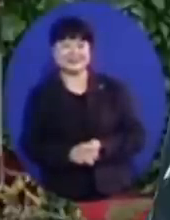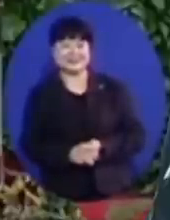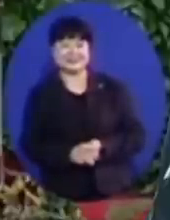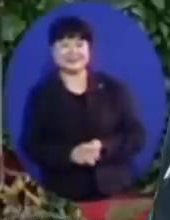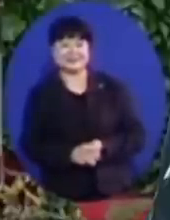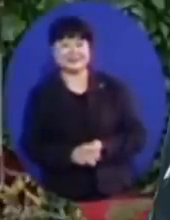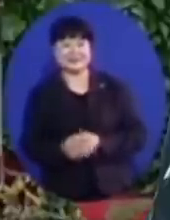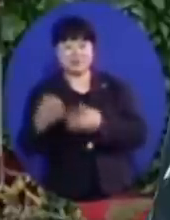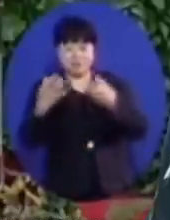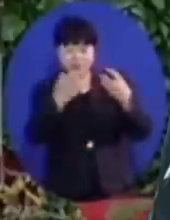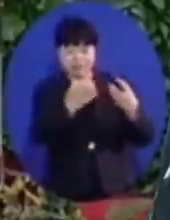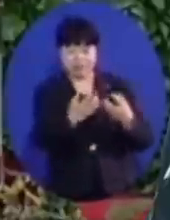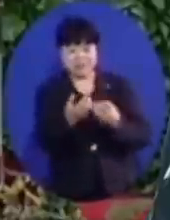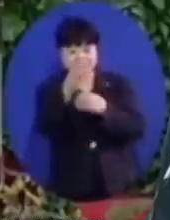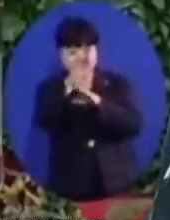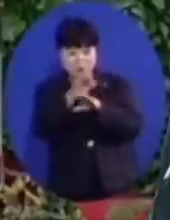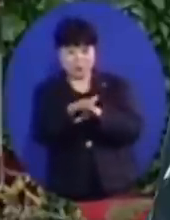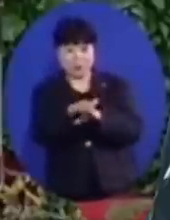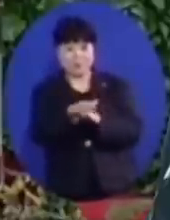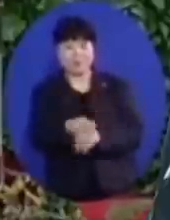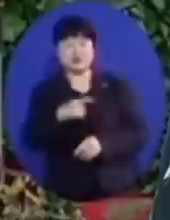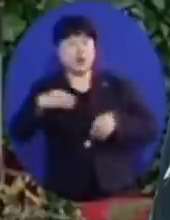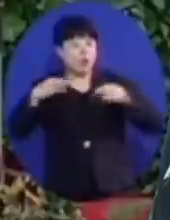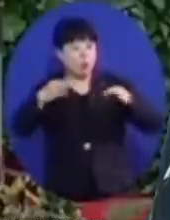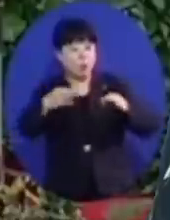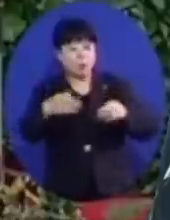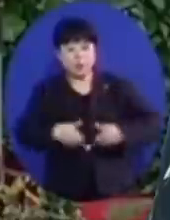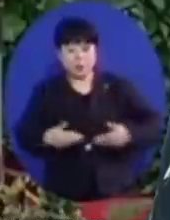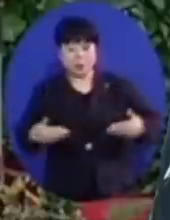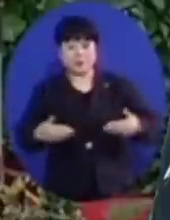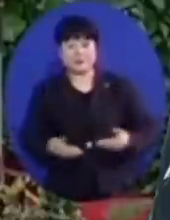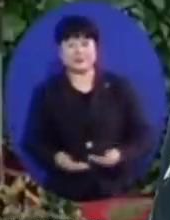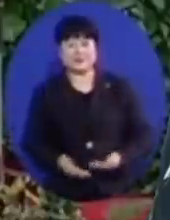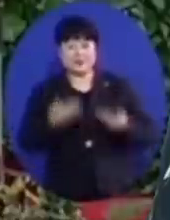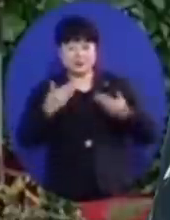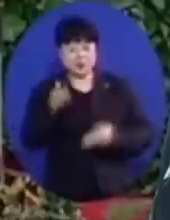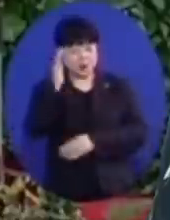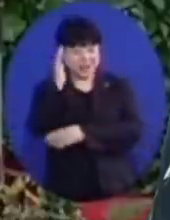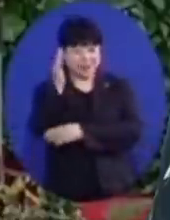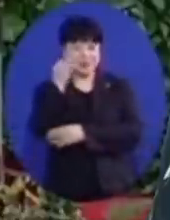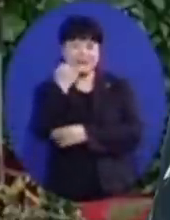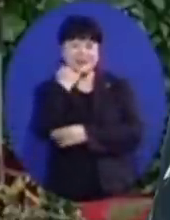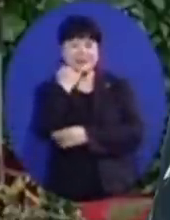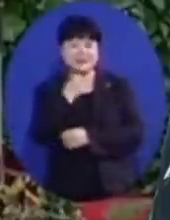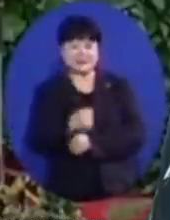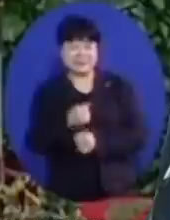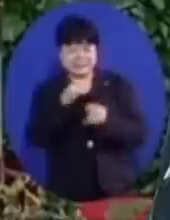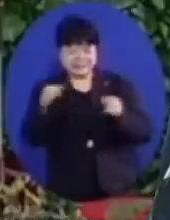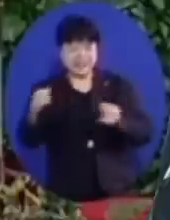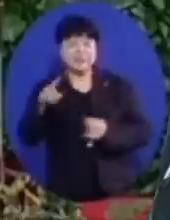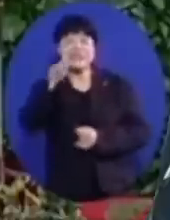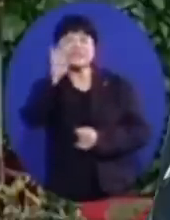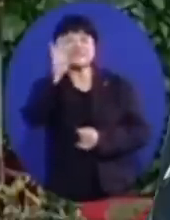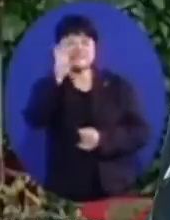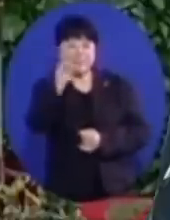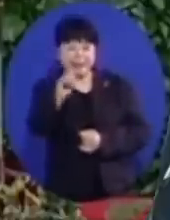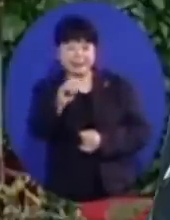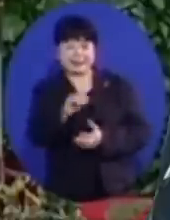정도의 군중이 따라오면 호암 칠 필요 없어요 잔잔히 말해도 되는데 군중이 10만명